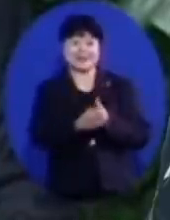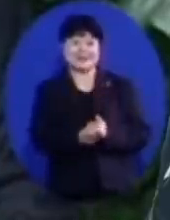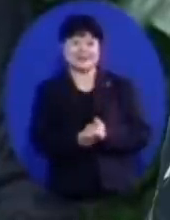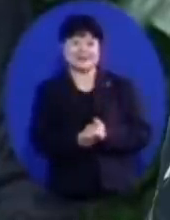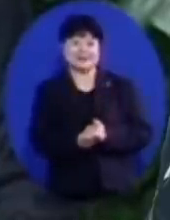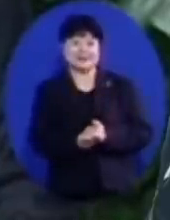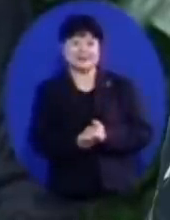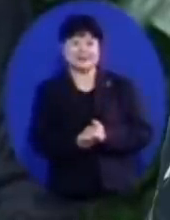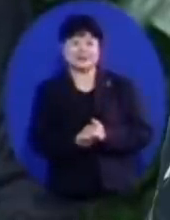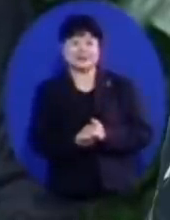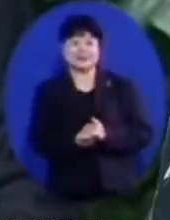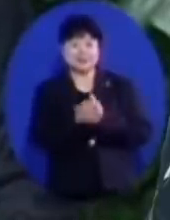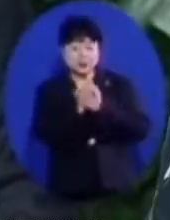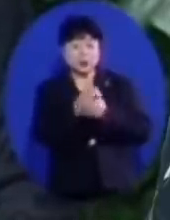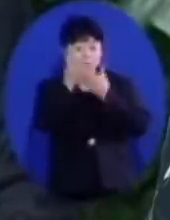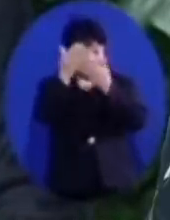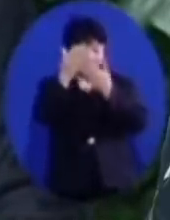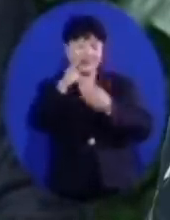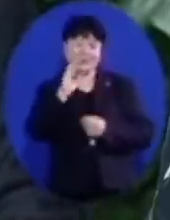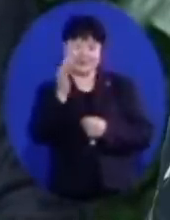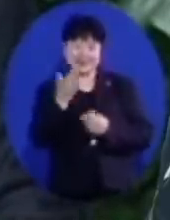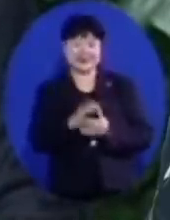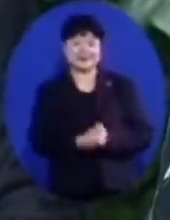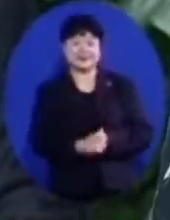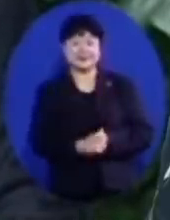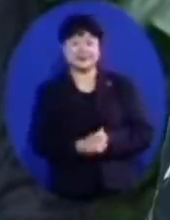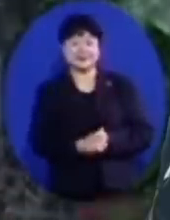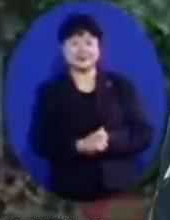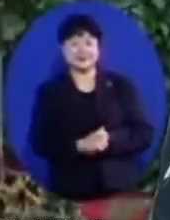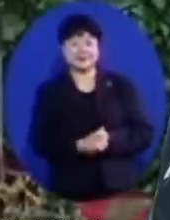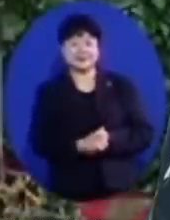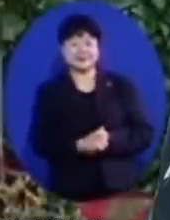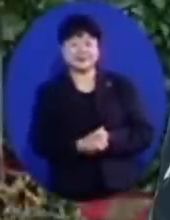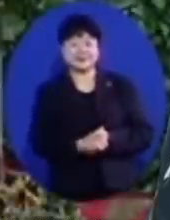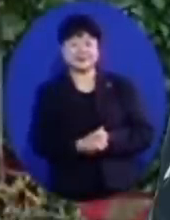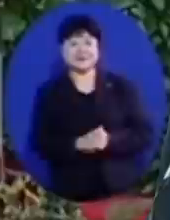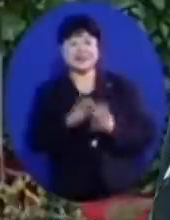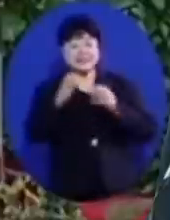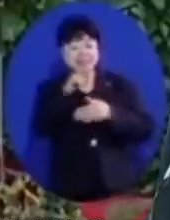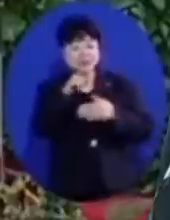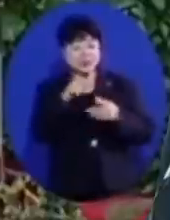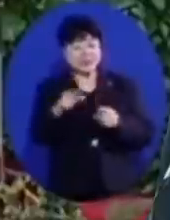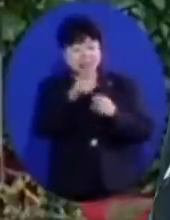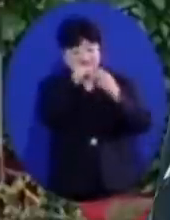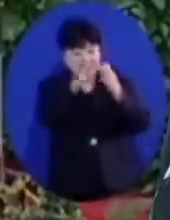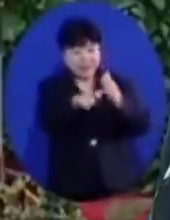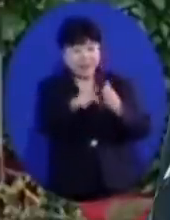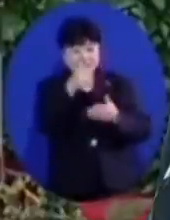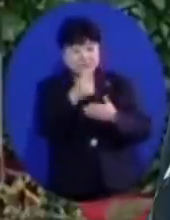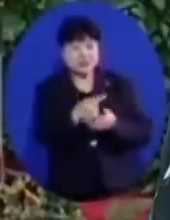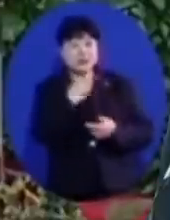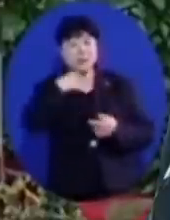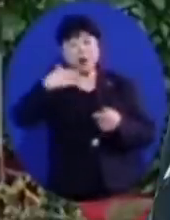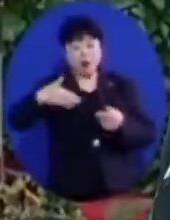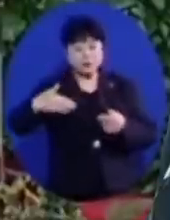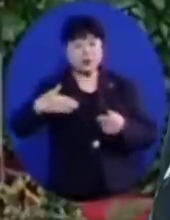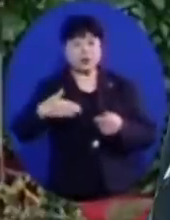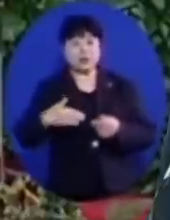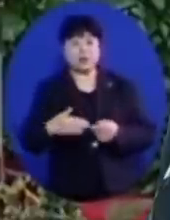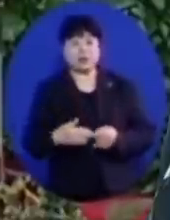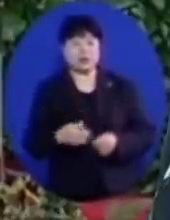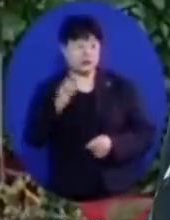내가 아래의 말씀을 하나님께 알게 되는 것입니다 이 세상에 사는 동안에 전혀 죄를 짓지 않고 살 수